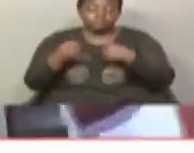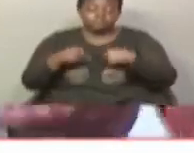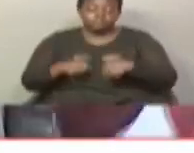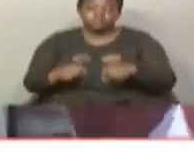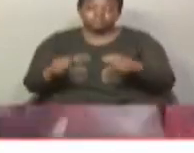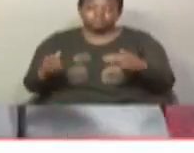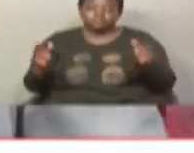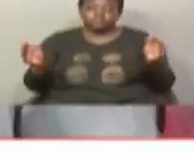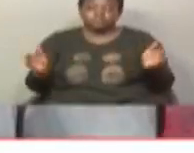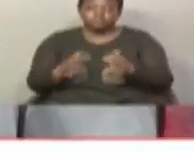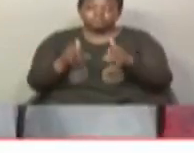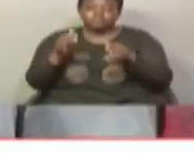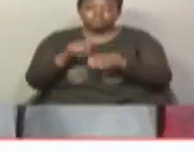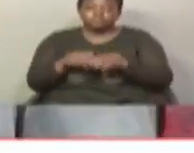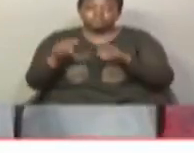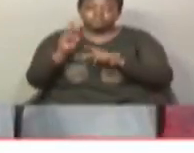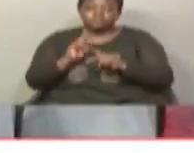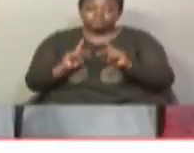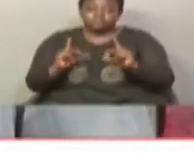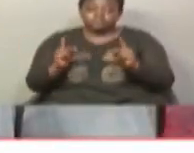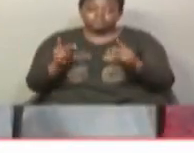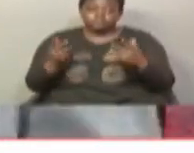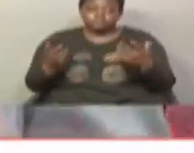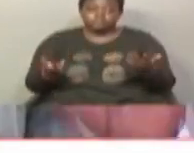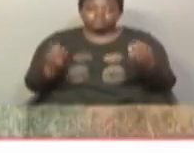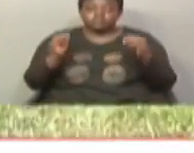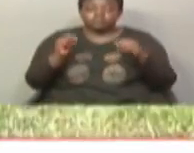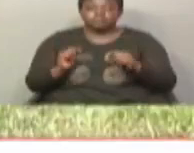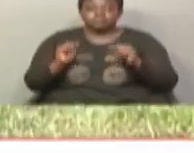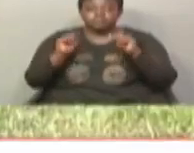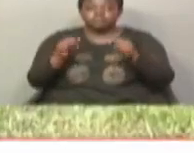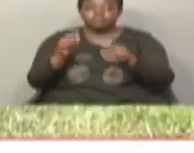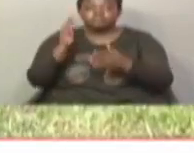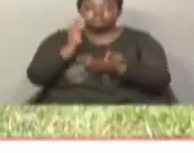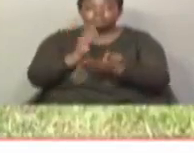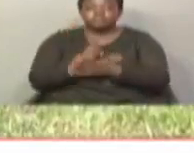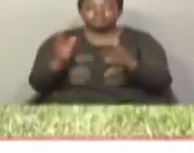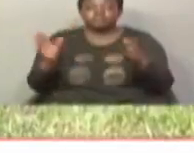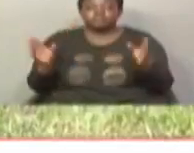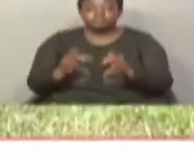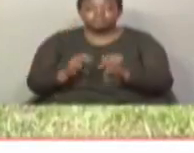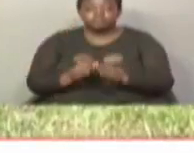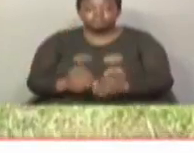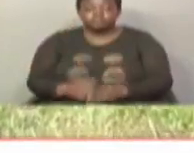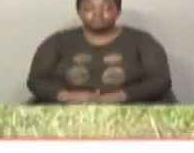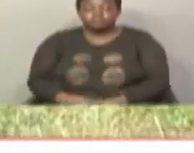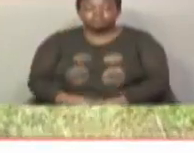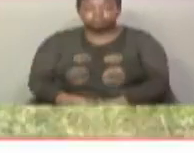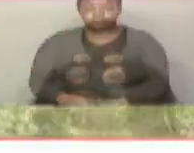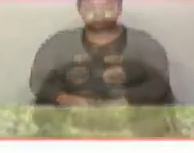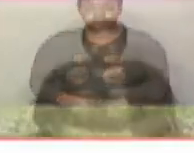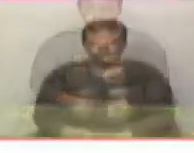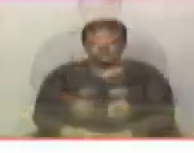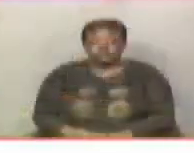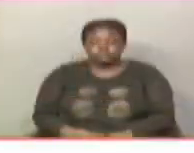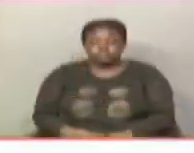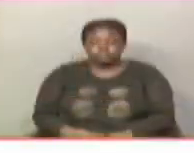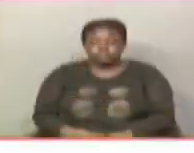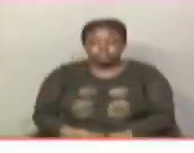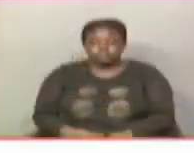omuliro mu bantu n'okujja akuzikize. Kizawire yakusakidde gulen ku Bukedde TV.